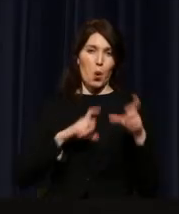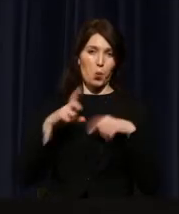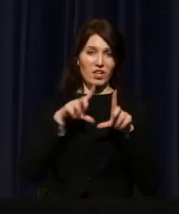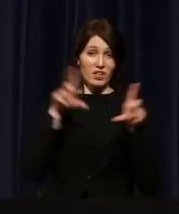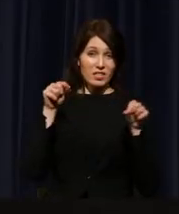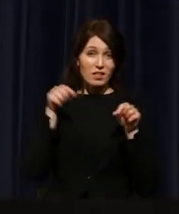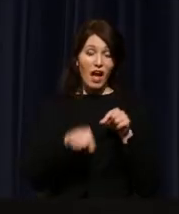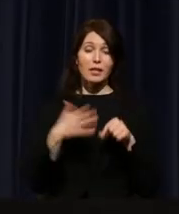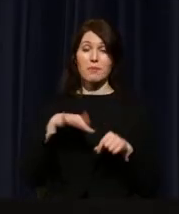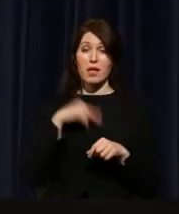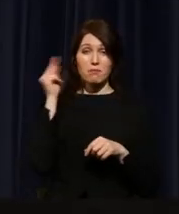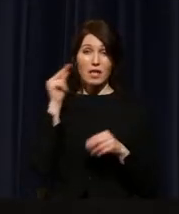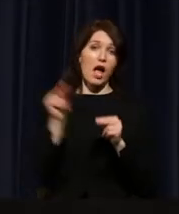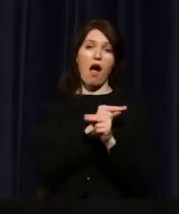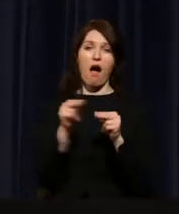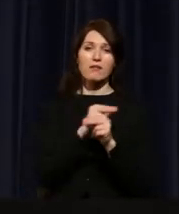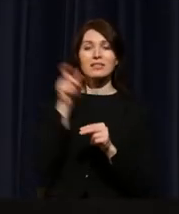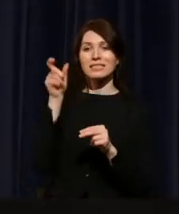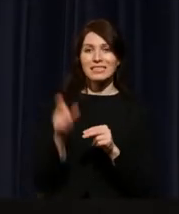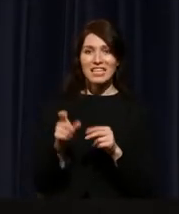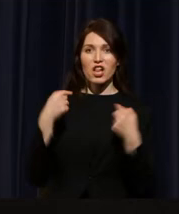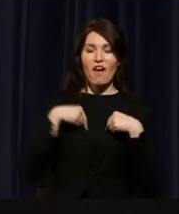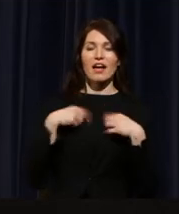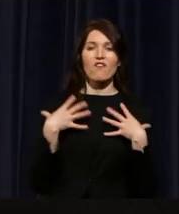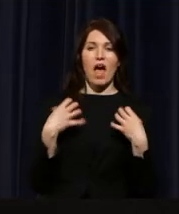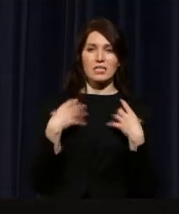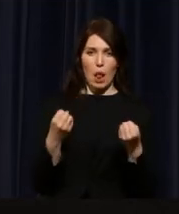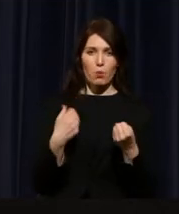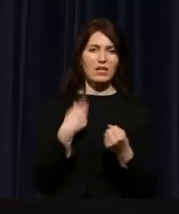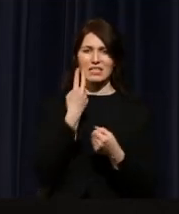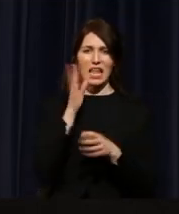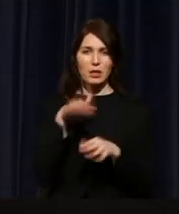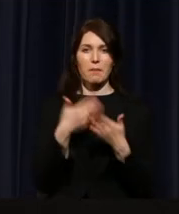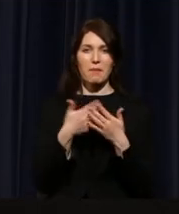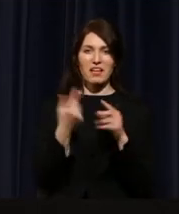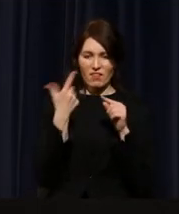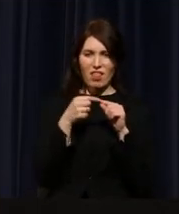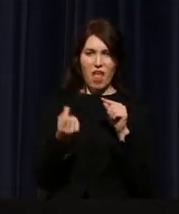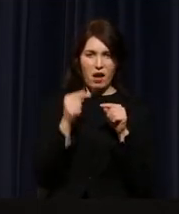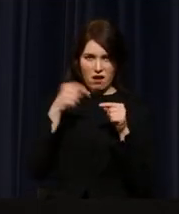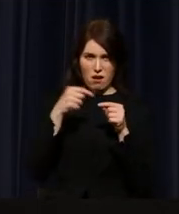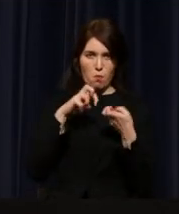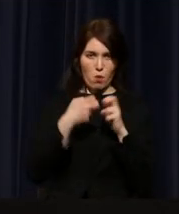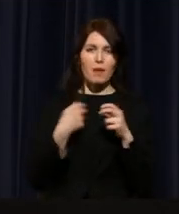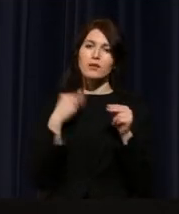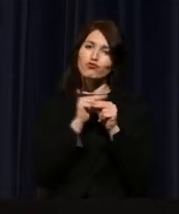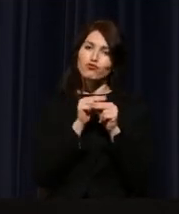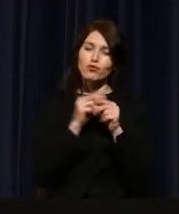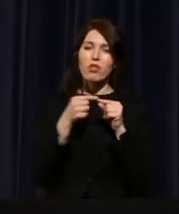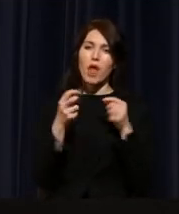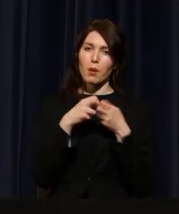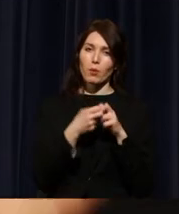mēs mācamies ārstēt cilvēku kā veselumu. Tas nozīmē, ka es nepaskatos, tev ir naga problēma, es ārstēšu naga problēmu.